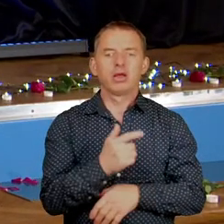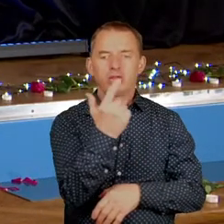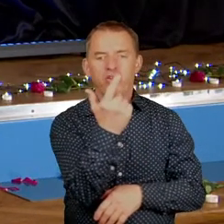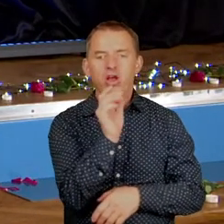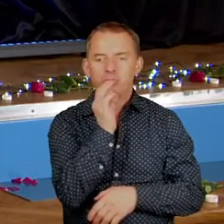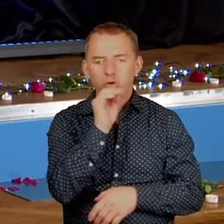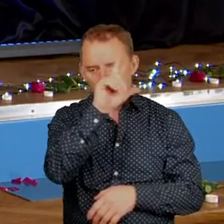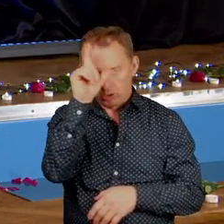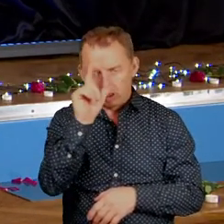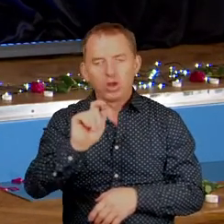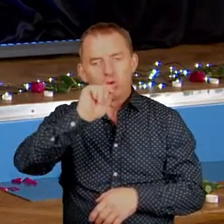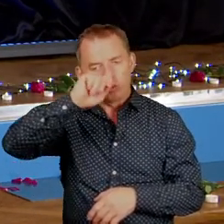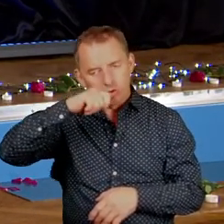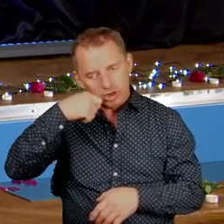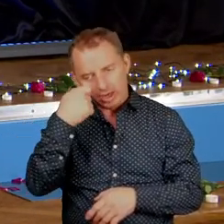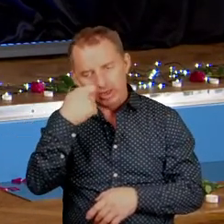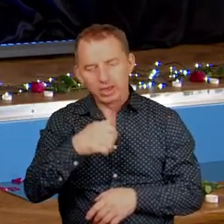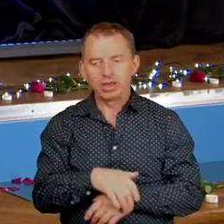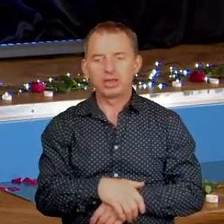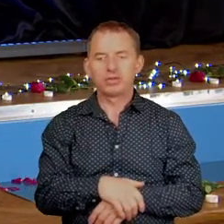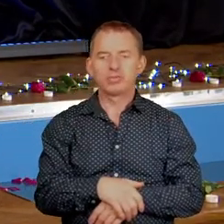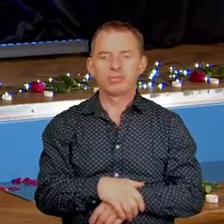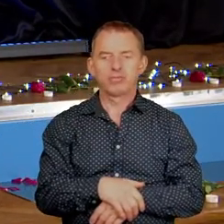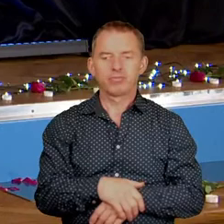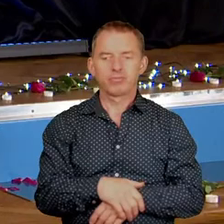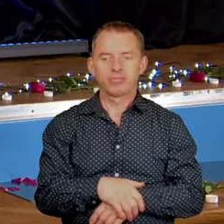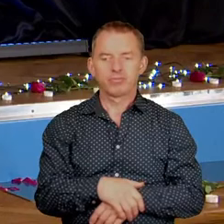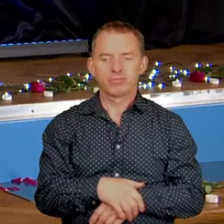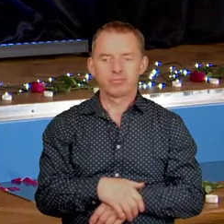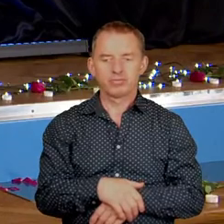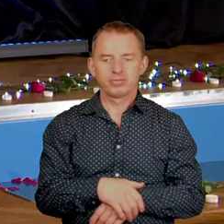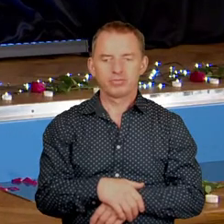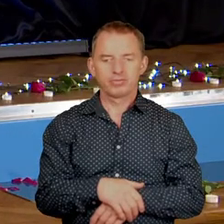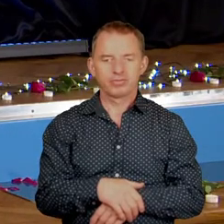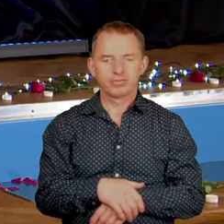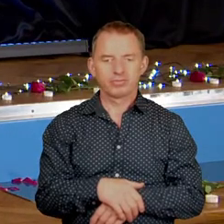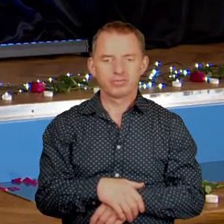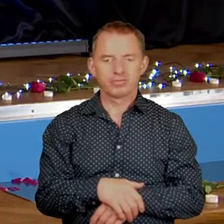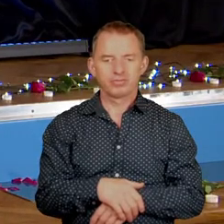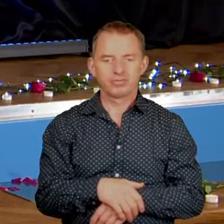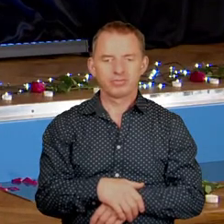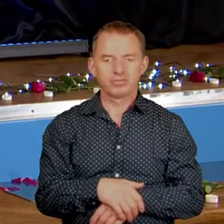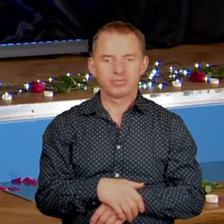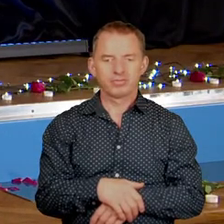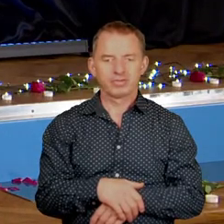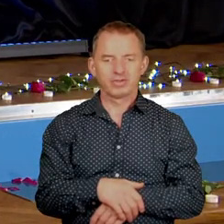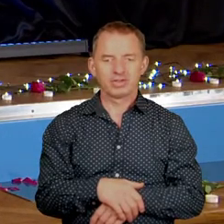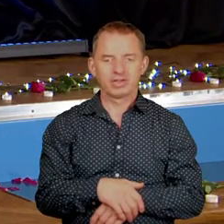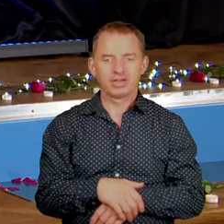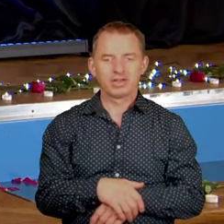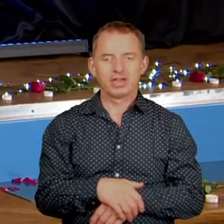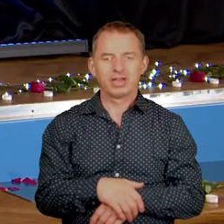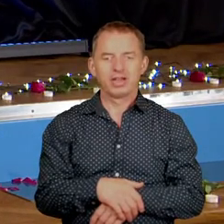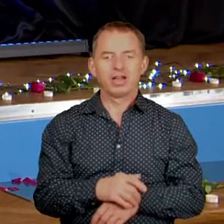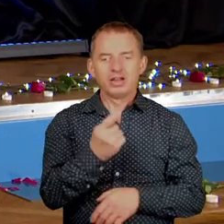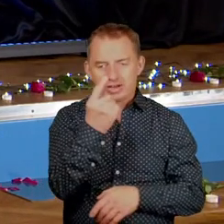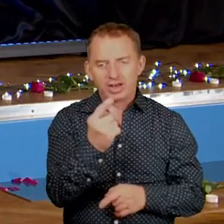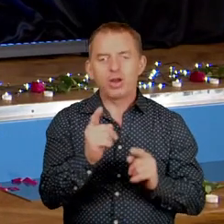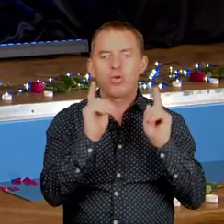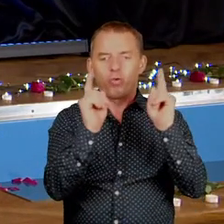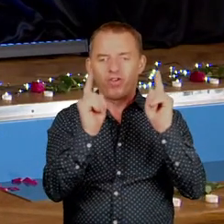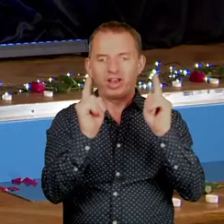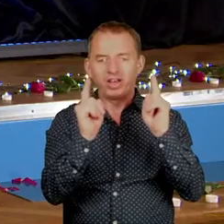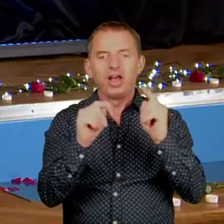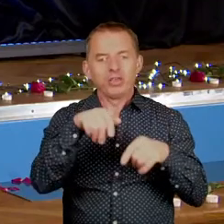młodych ludzi z Ukrainy. The only thing I have to watch out for is I don't step over too quickly and be baptized myself. Jedno na co muszę uważać,